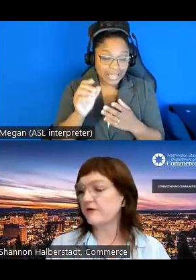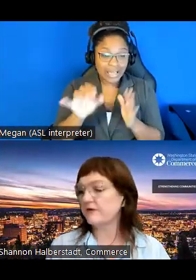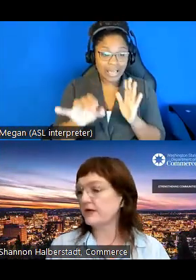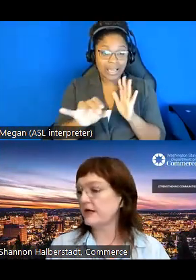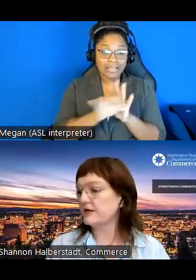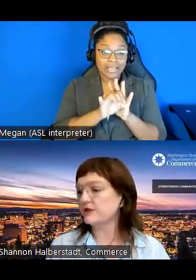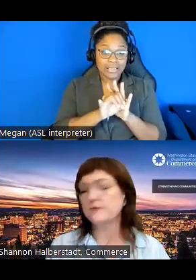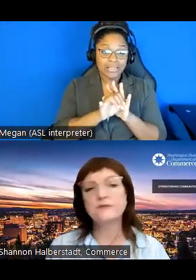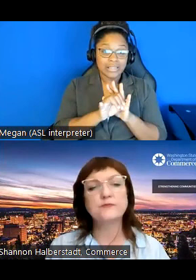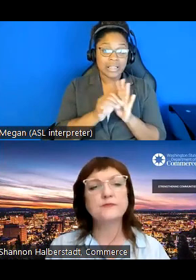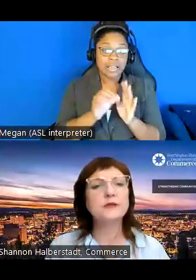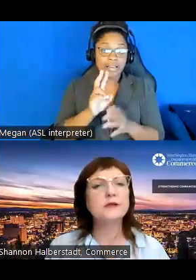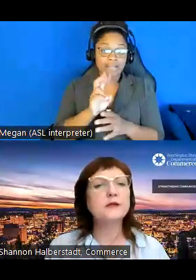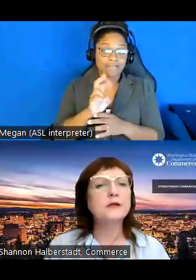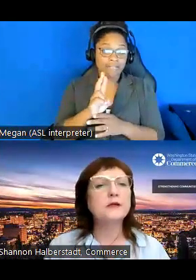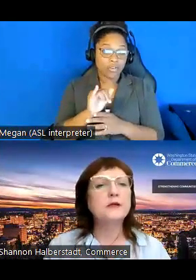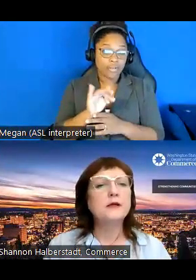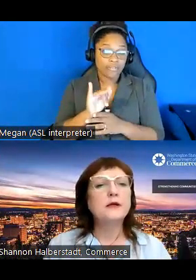비즈니스 지원,